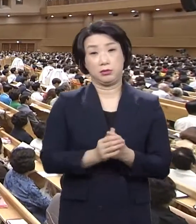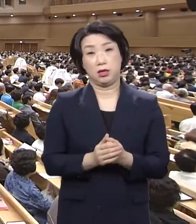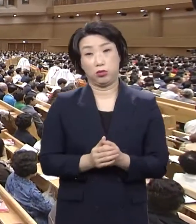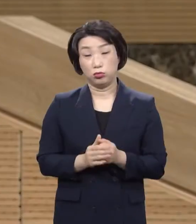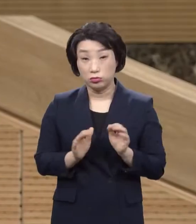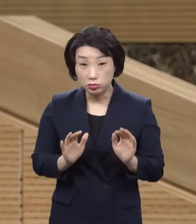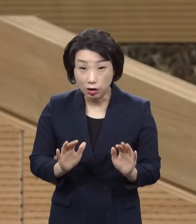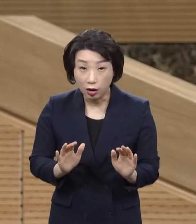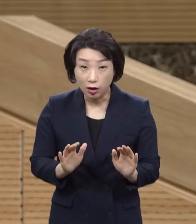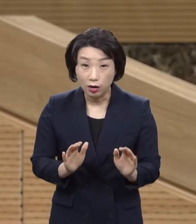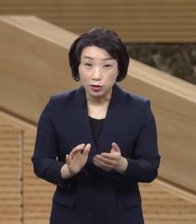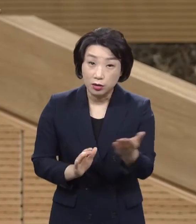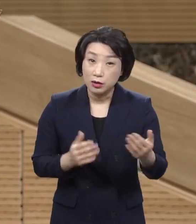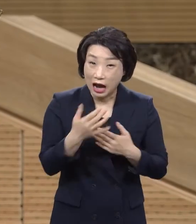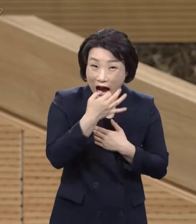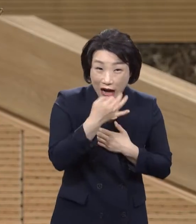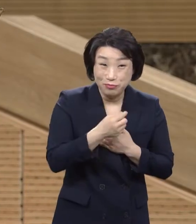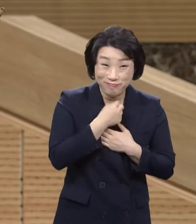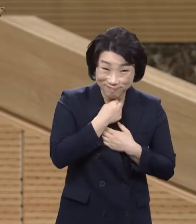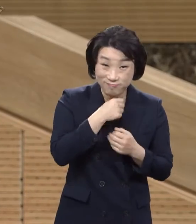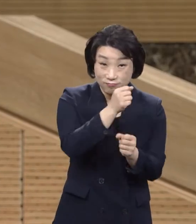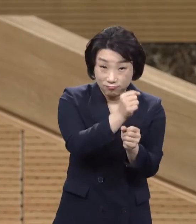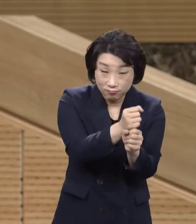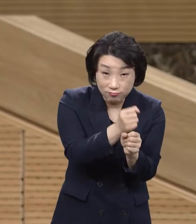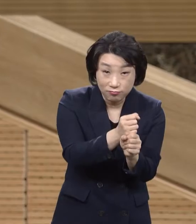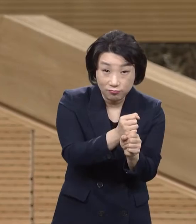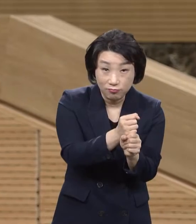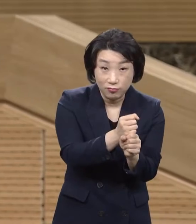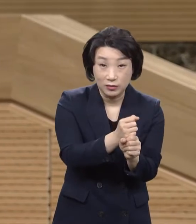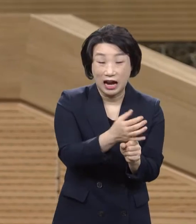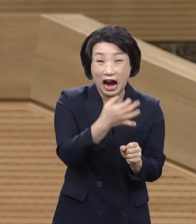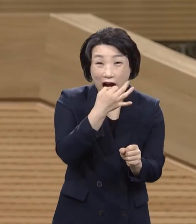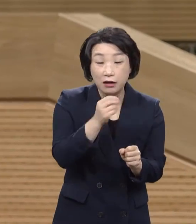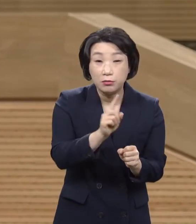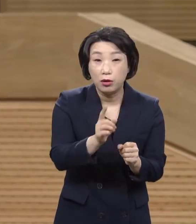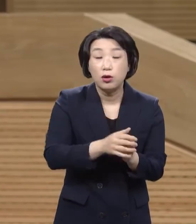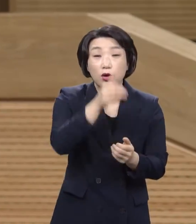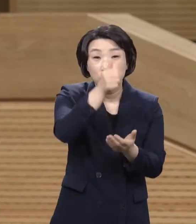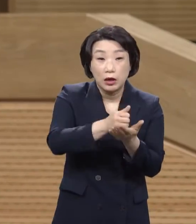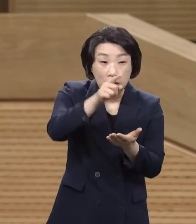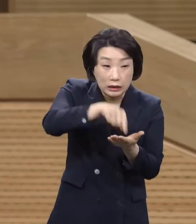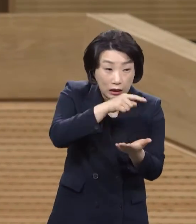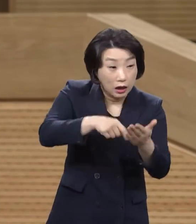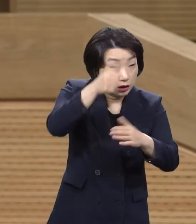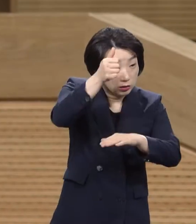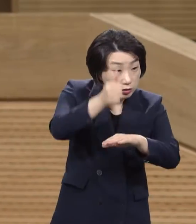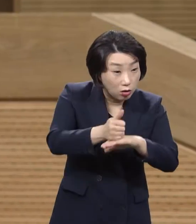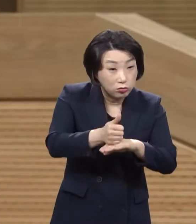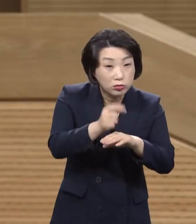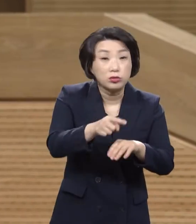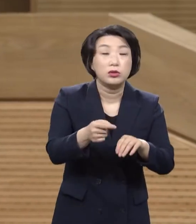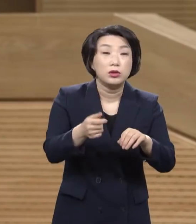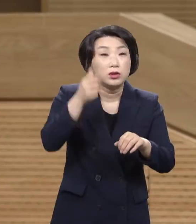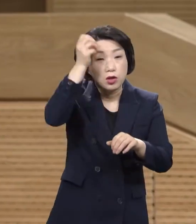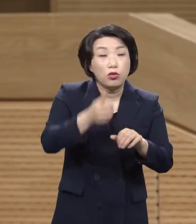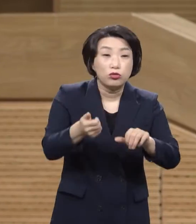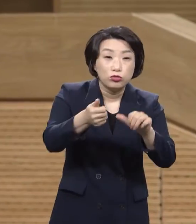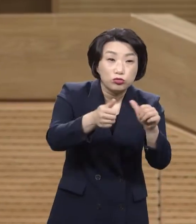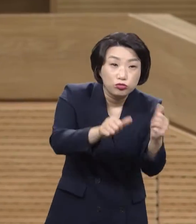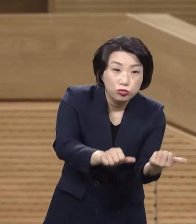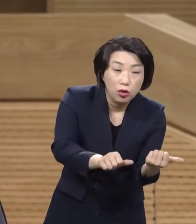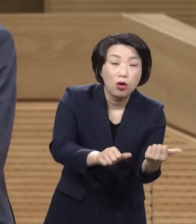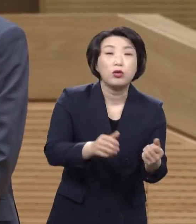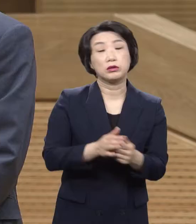자, 욕심 부리게 만들어서 욕심이라는 죄값으로 그를 죽여